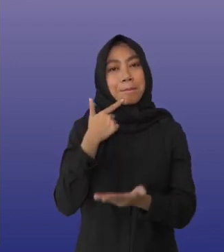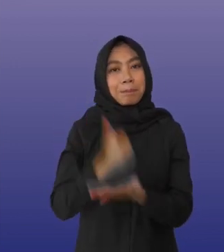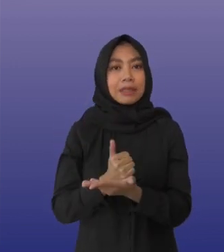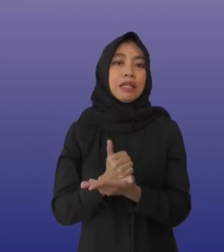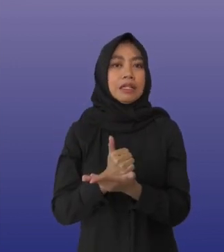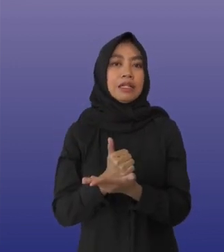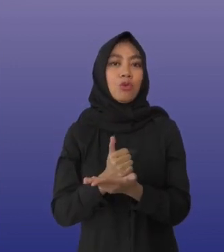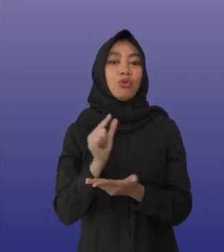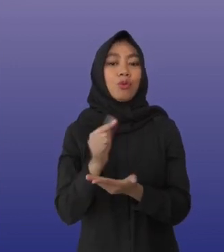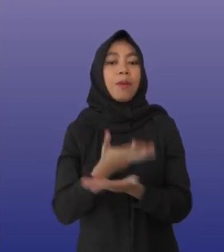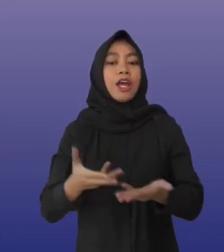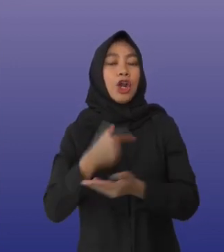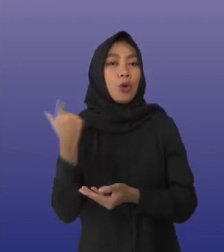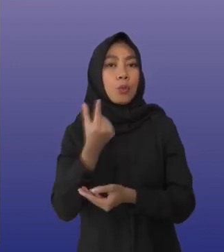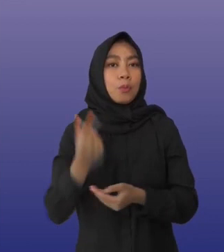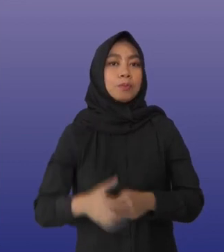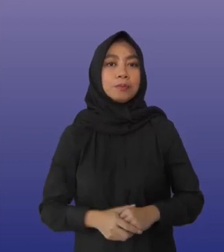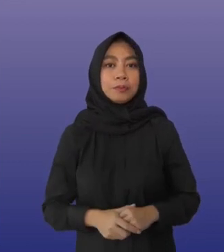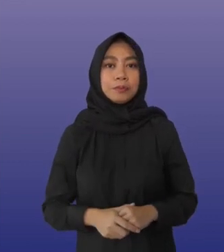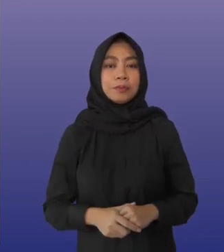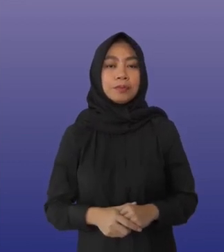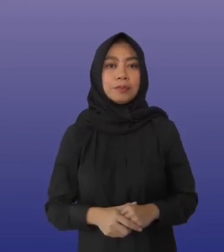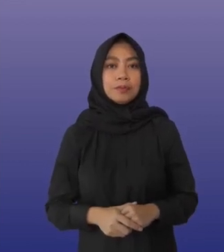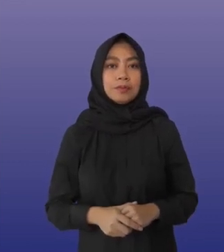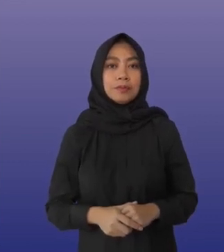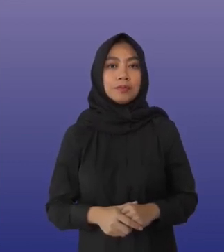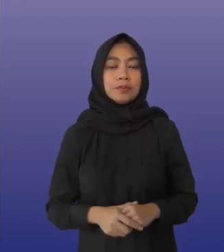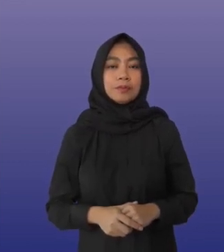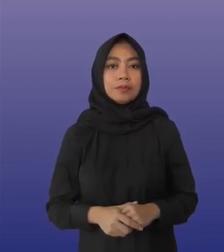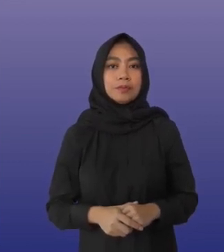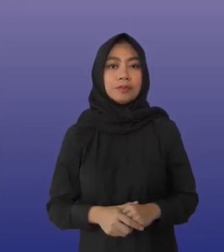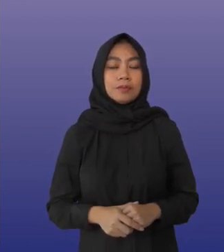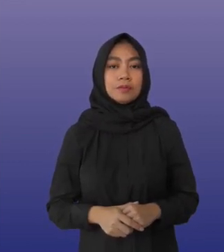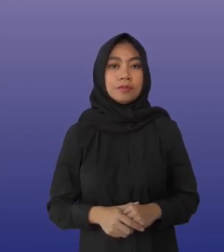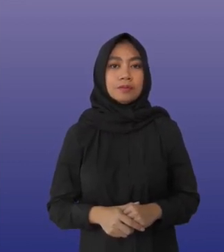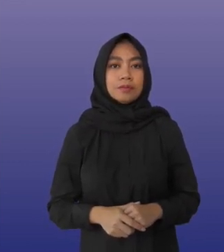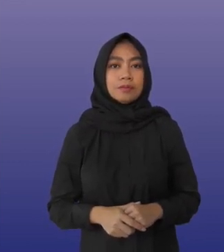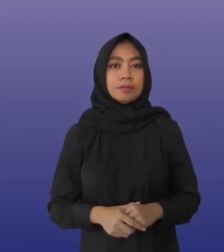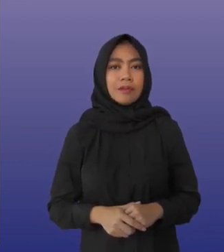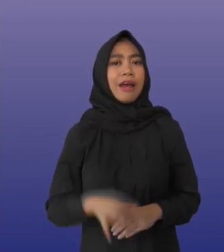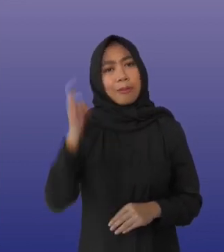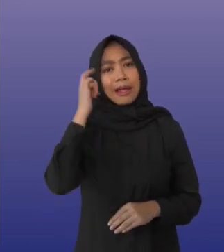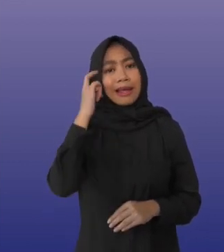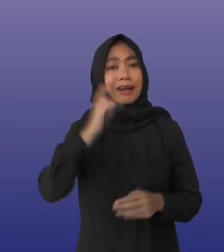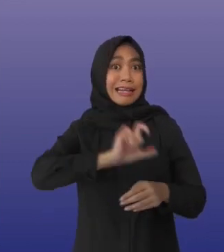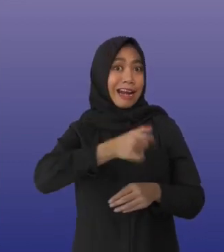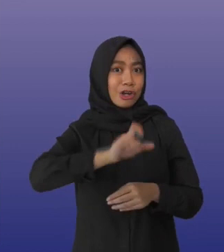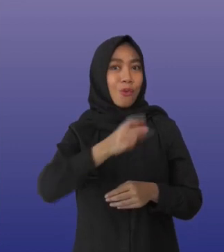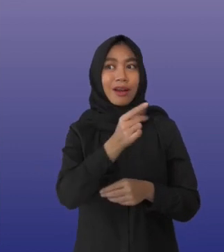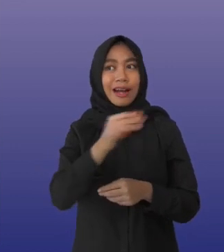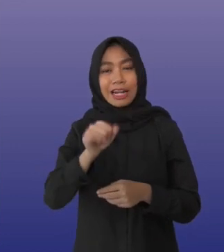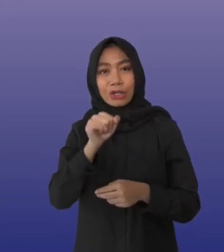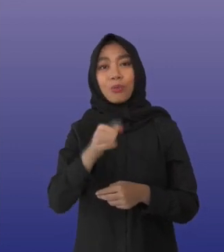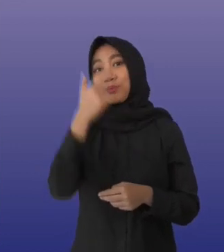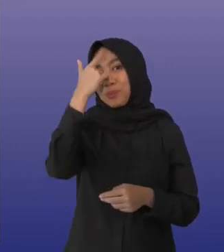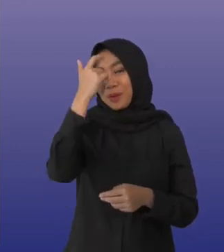dalam memberikan pelayanan publik. Yang kedua, belajar di radio adalah cara yang sangat efektif dan lebih